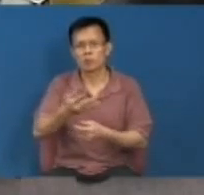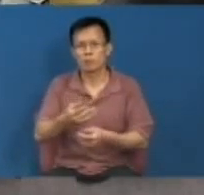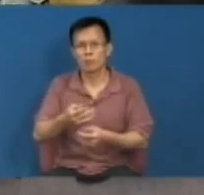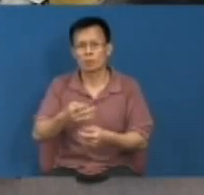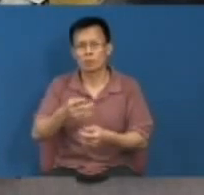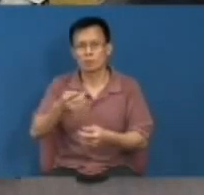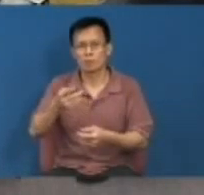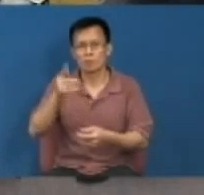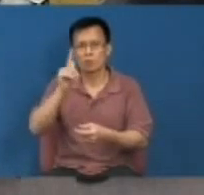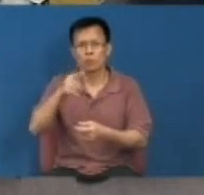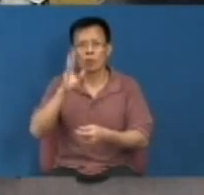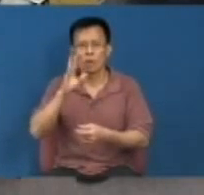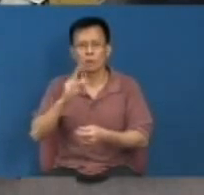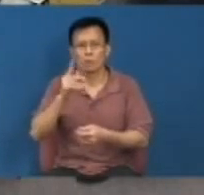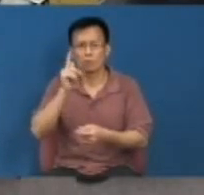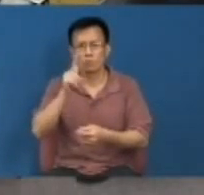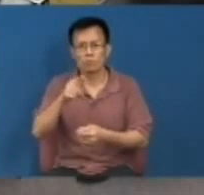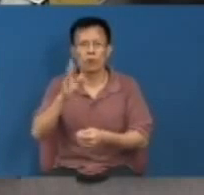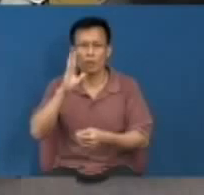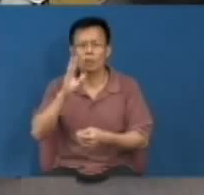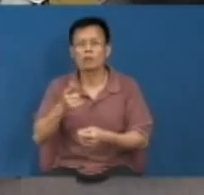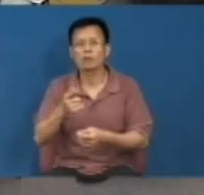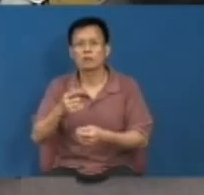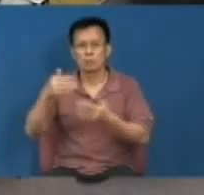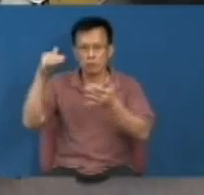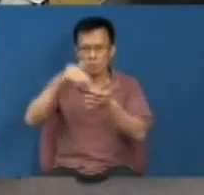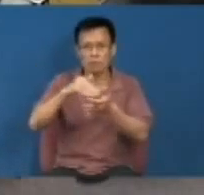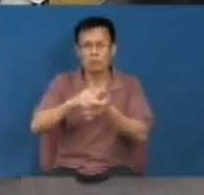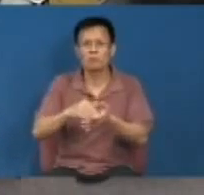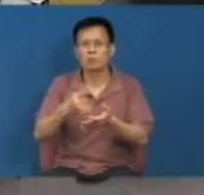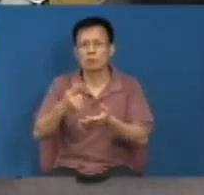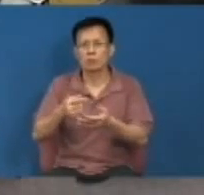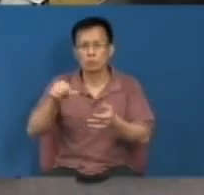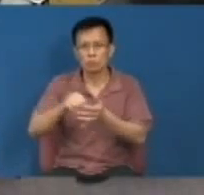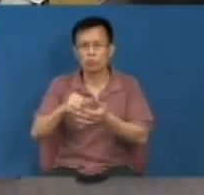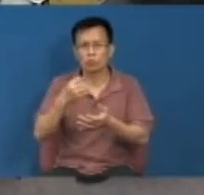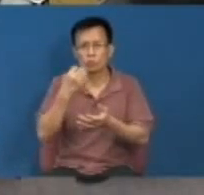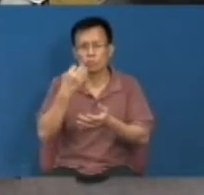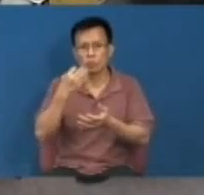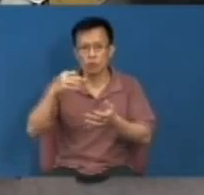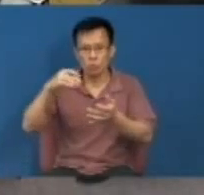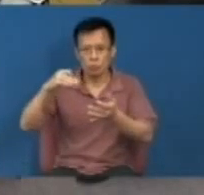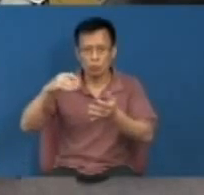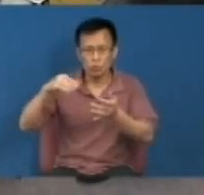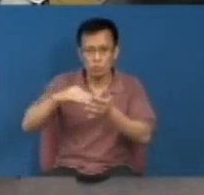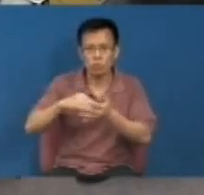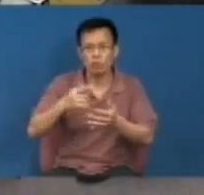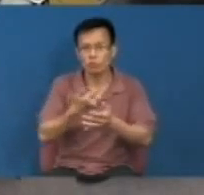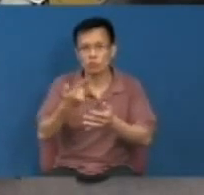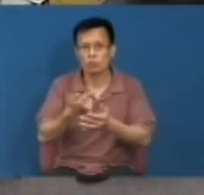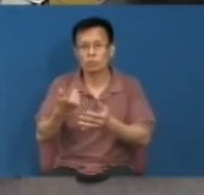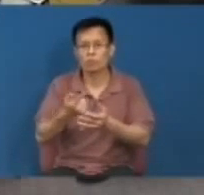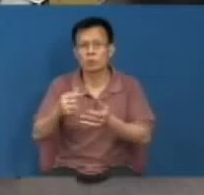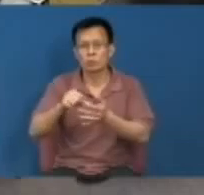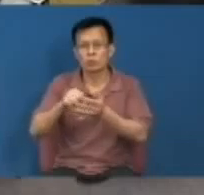明底。 係咯係咯。 但唔係佢租客咧，租客咧。直至到而家啲租客最多賠償都係30,000元，最多最多啊，有啲甚至幾千蚊，